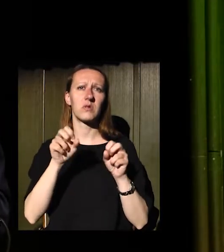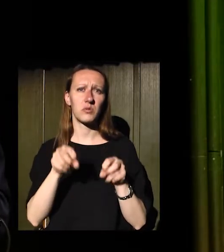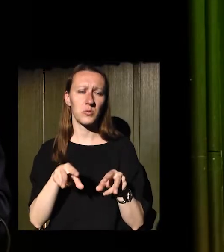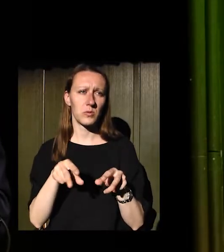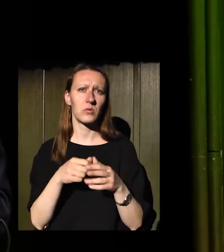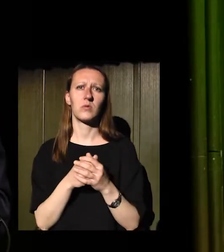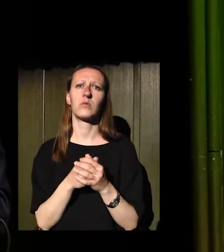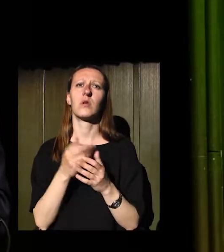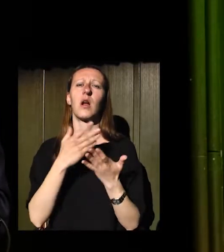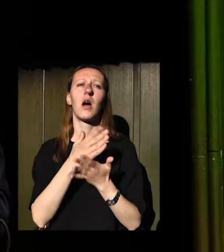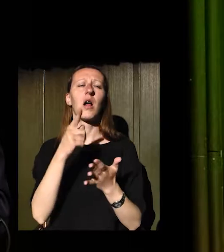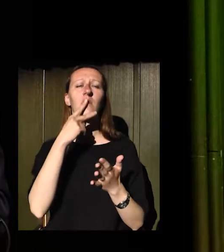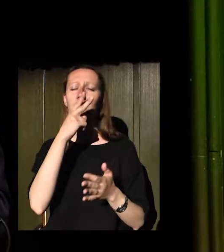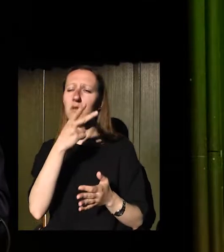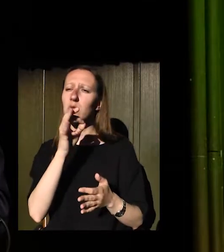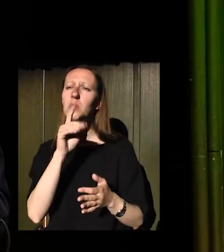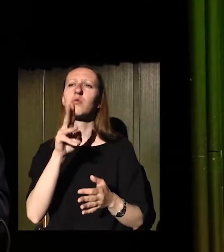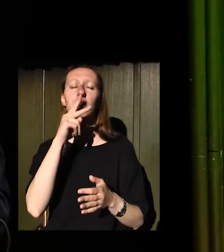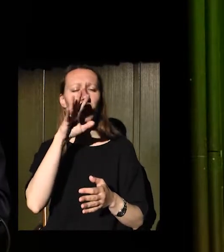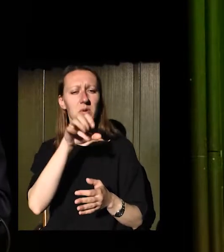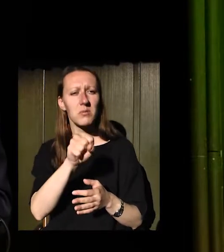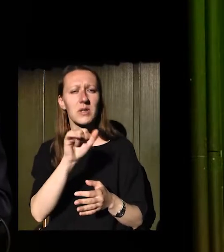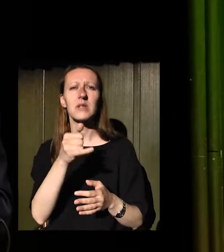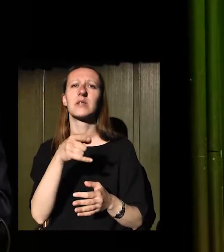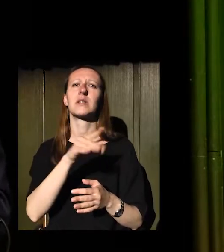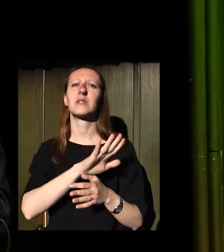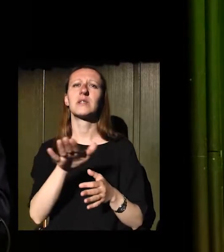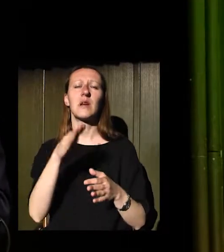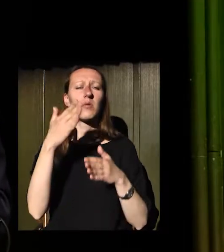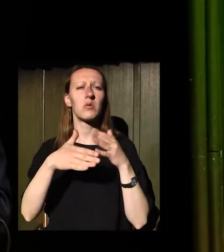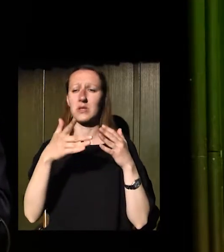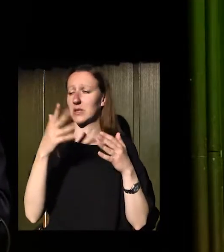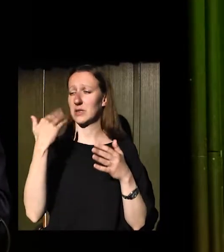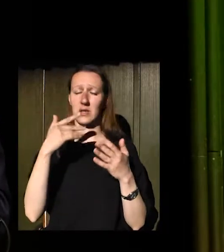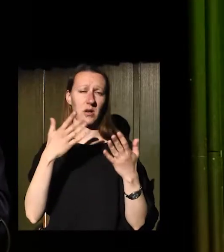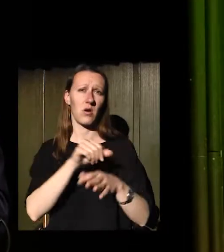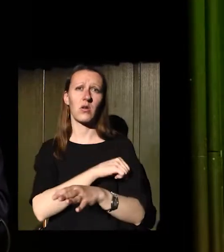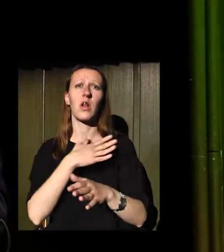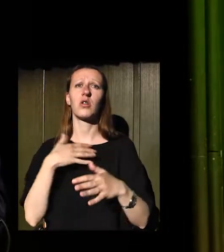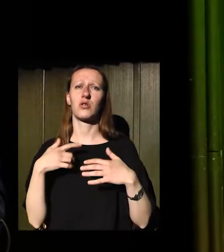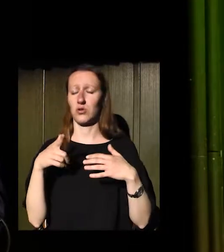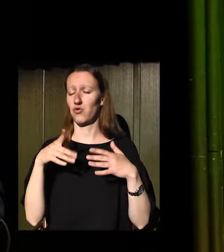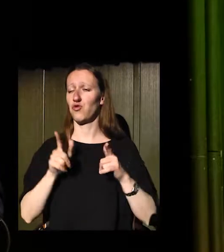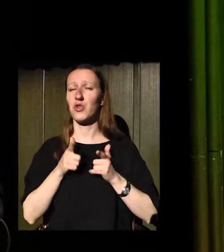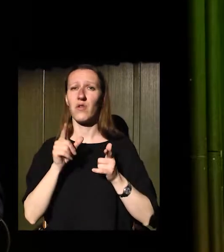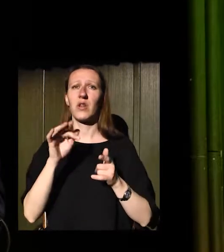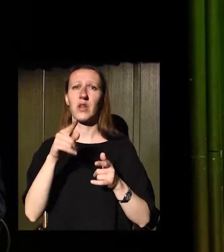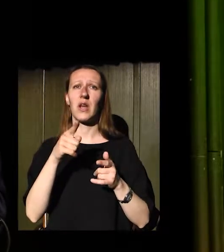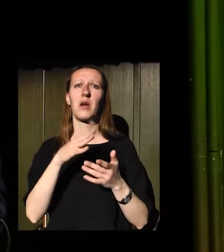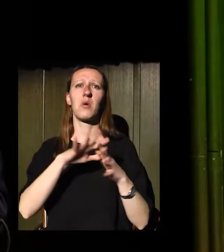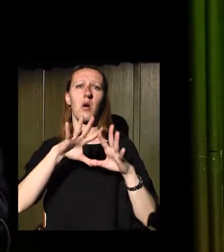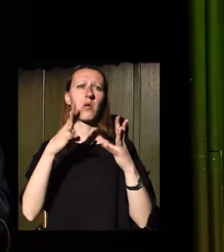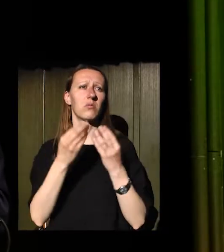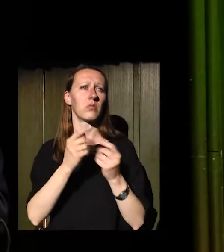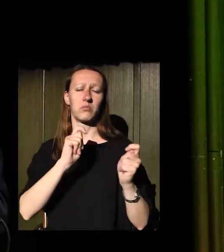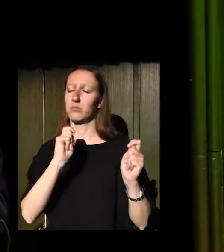Pola. Ma se li osserviamo bene possiamo notare che solo negli ultimi decenni il nostro modo di vivere è stato